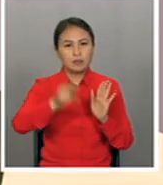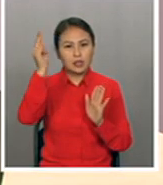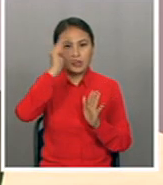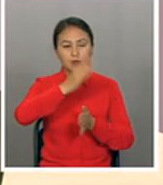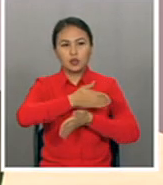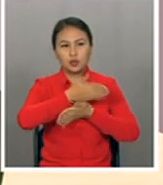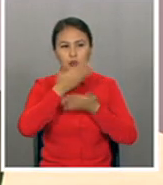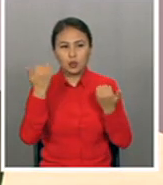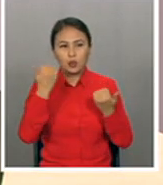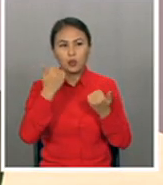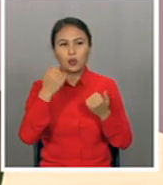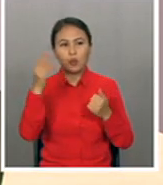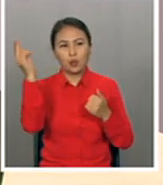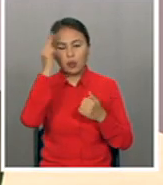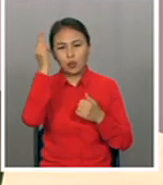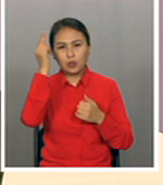жоқ.